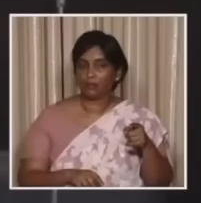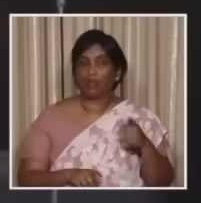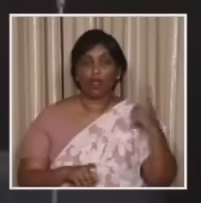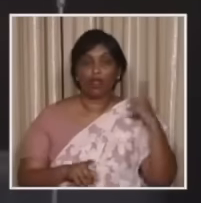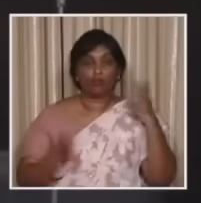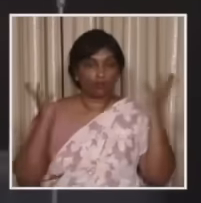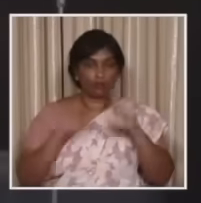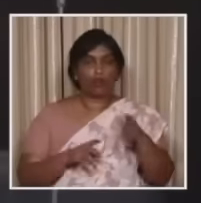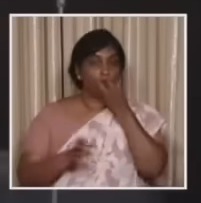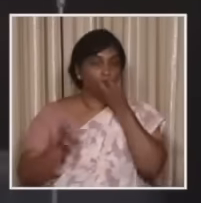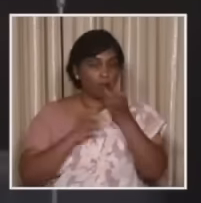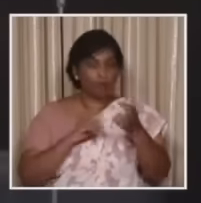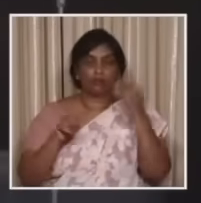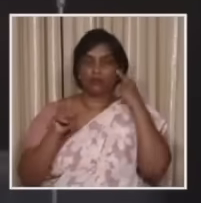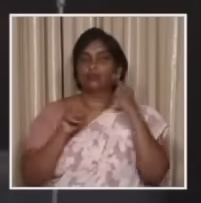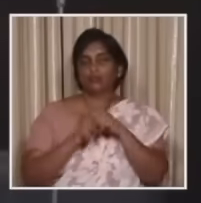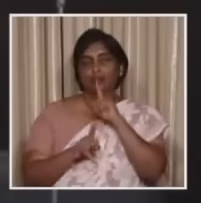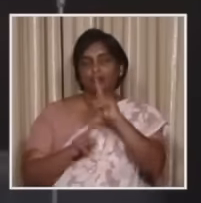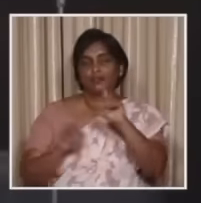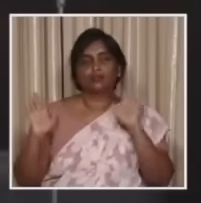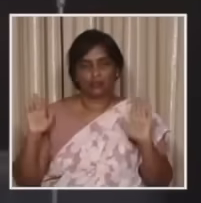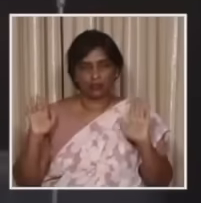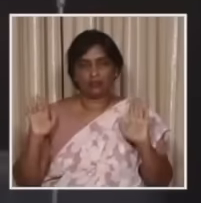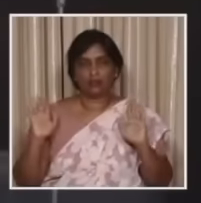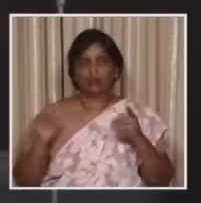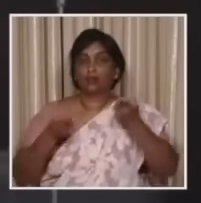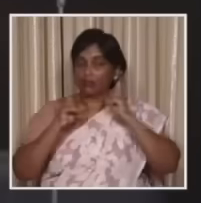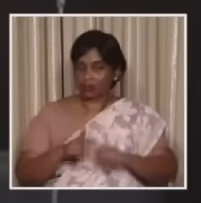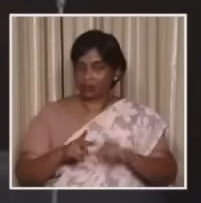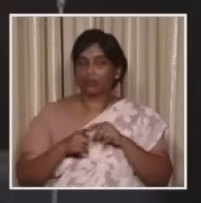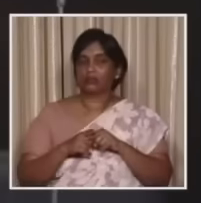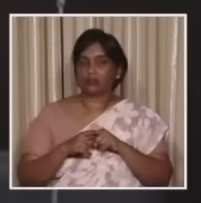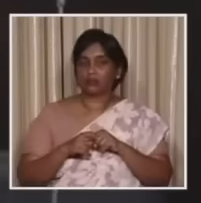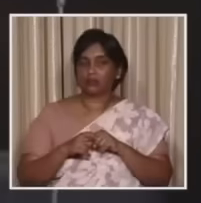හමුදා මූලස්ථානයේට බෝම්බ ගහිල්ලගෙන මට එච්චර එයාට කියන්න තියෙන්නේ ඊළඟට